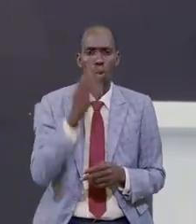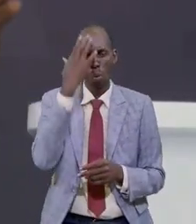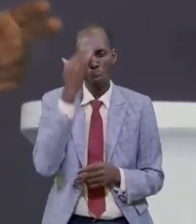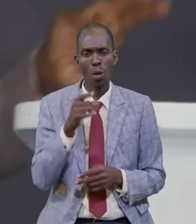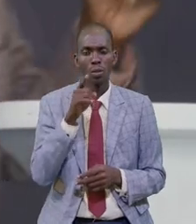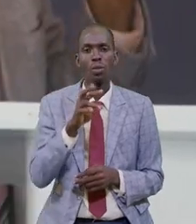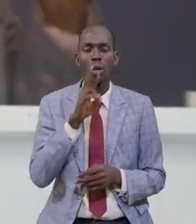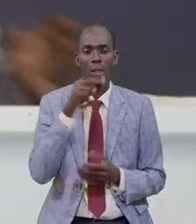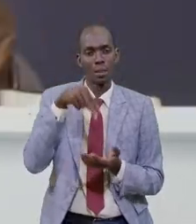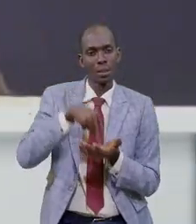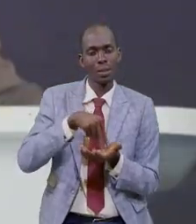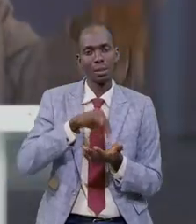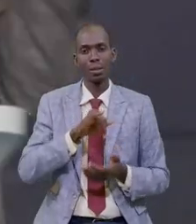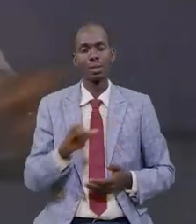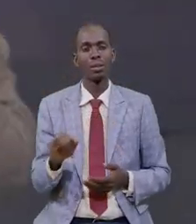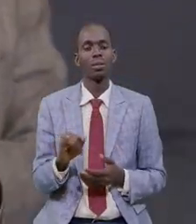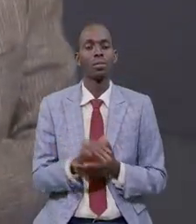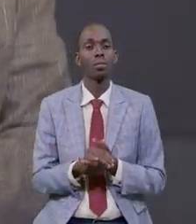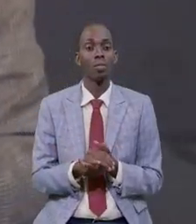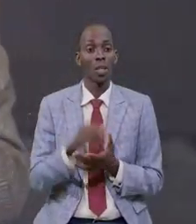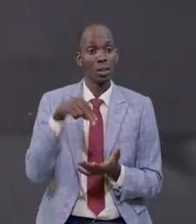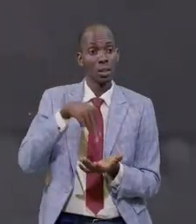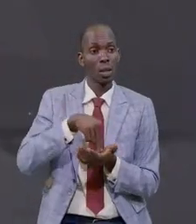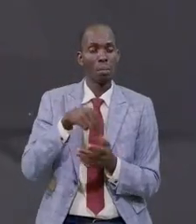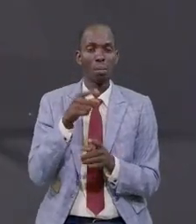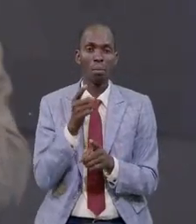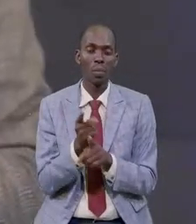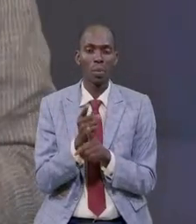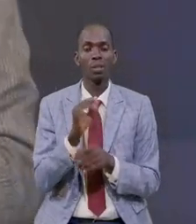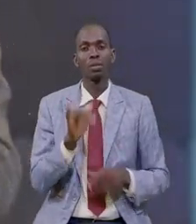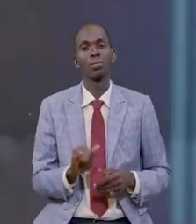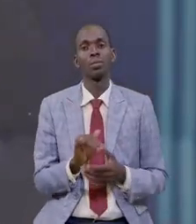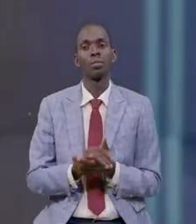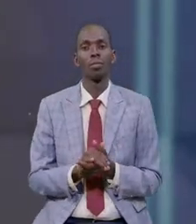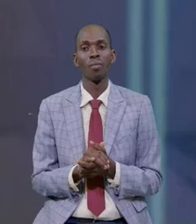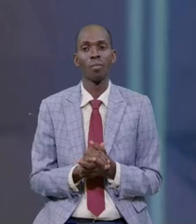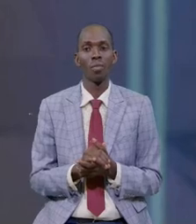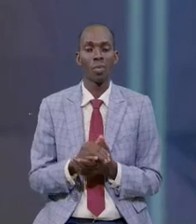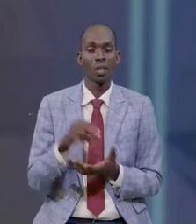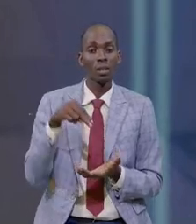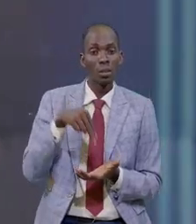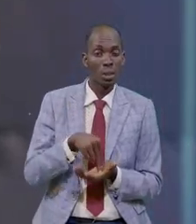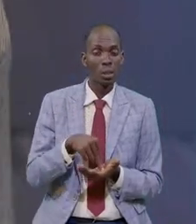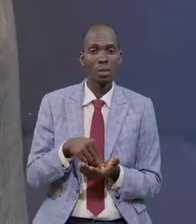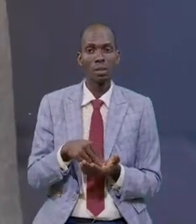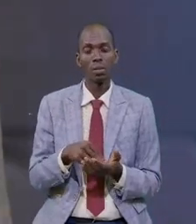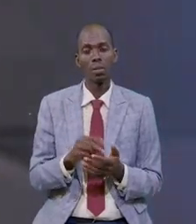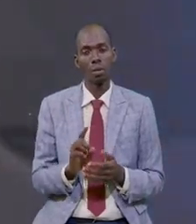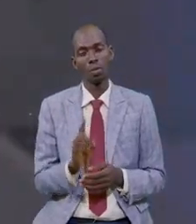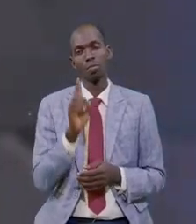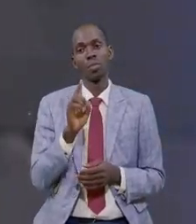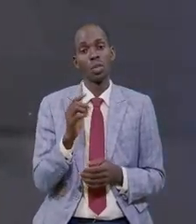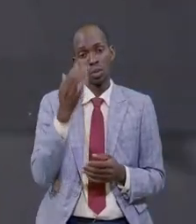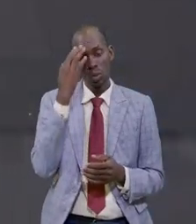debout et là vous tenez tenez droit tenez ferme dans la